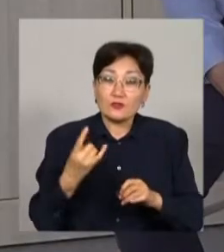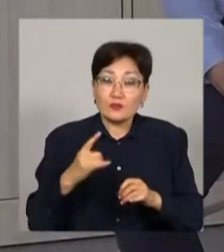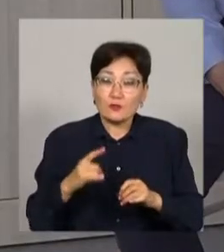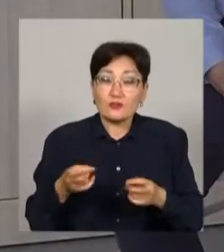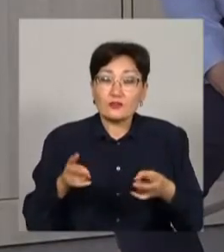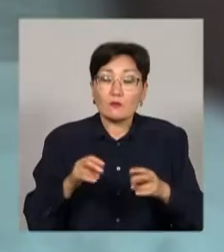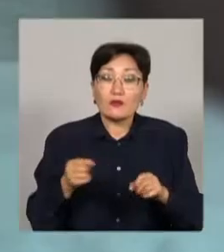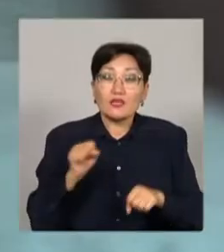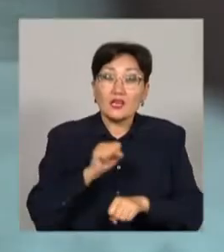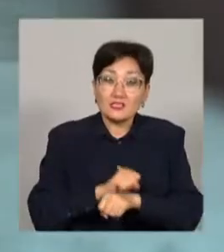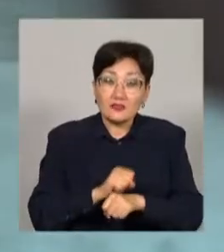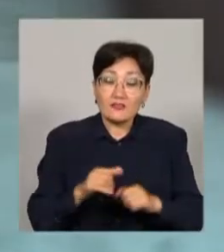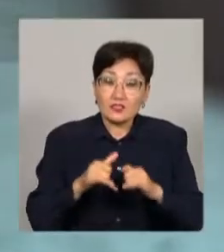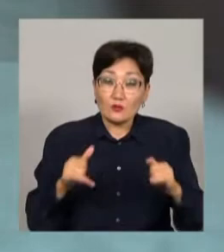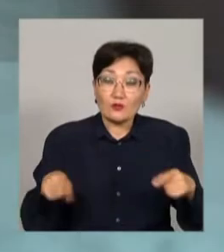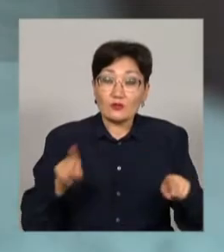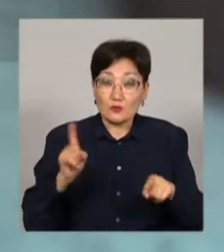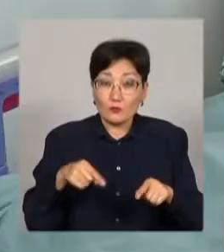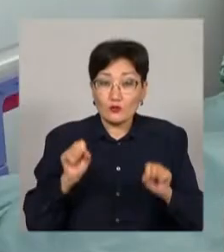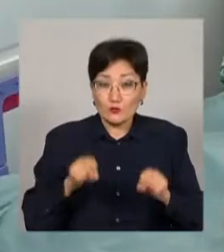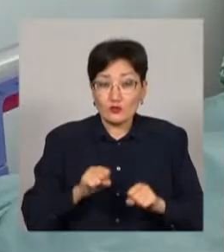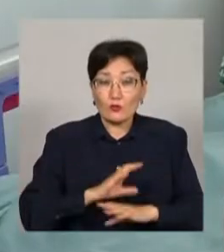рискует остановиться в развитии и даже